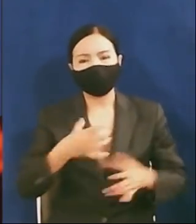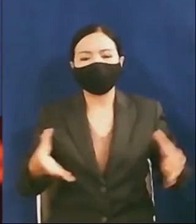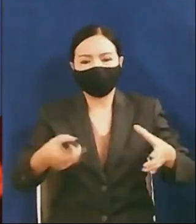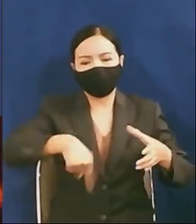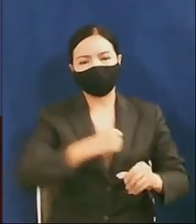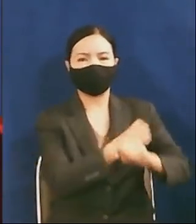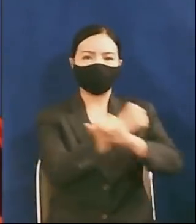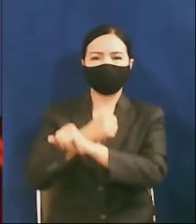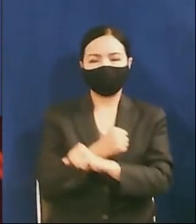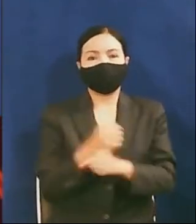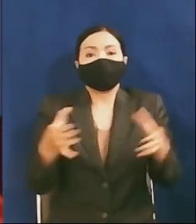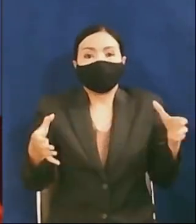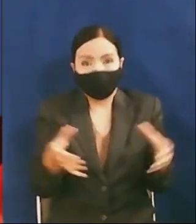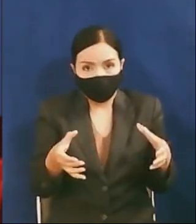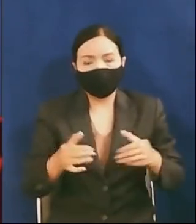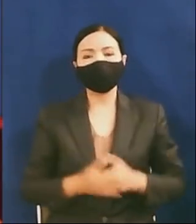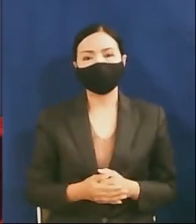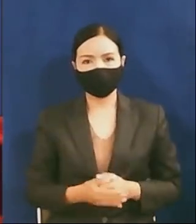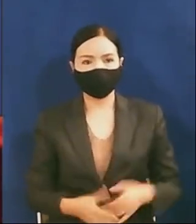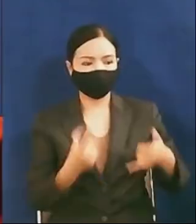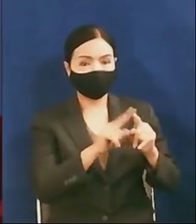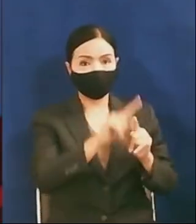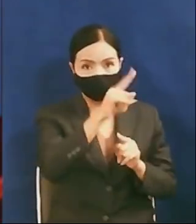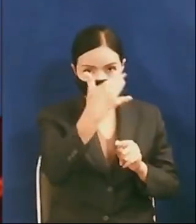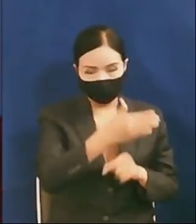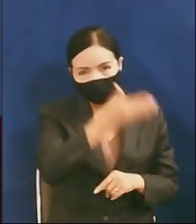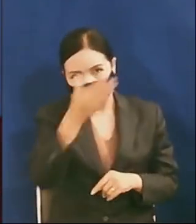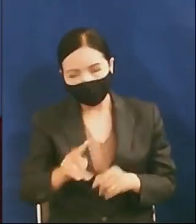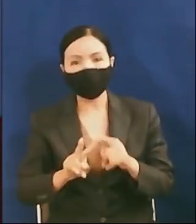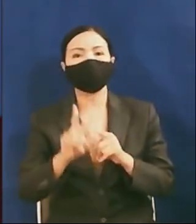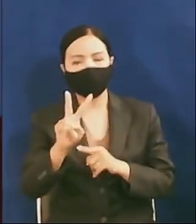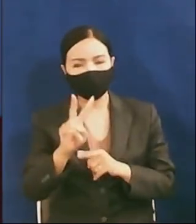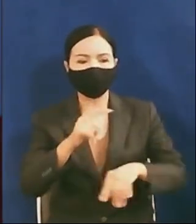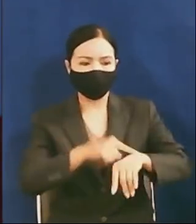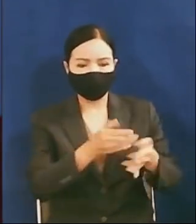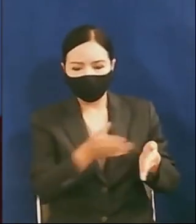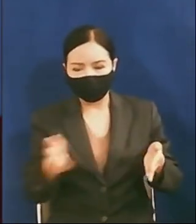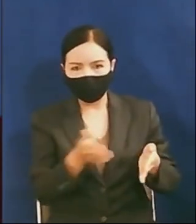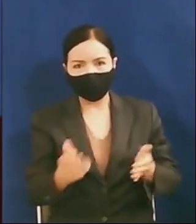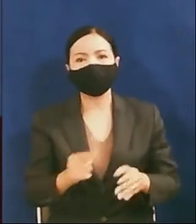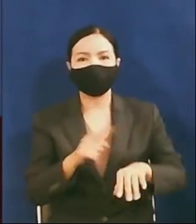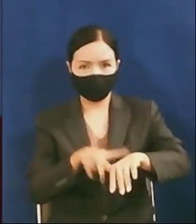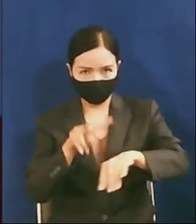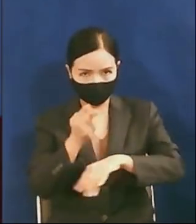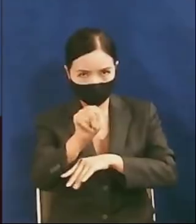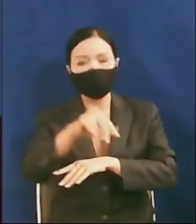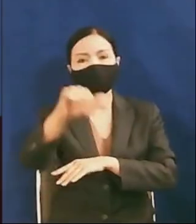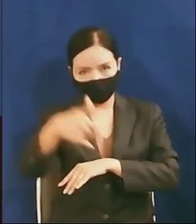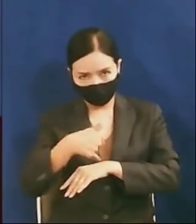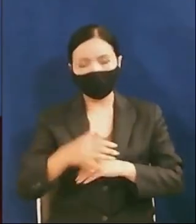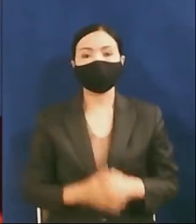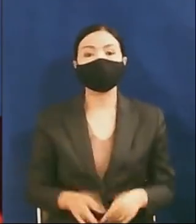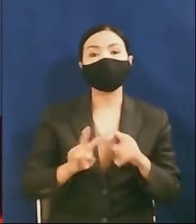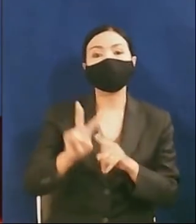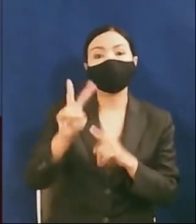หมู่นะครับแล้วก็เมื่อมีเข็มที่1นะครับก็จะมีเข็มที่2ตามมาตามระยะเวลาที่นัดหมายนะครับจำนวนเข็มที่2เนี่ย